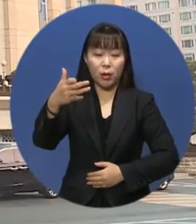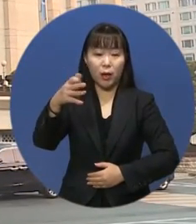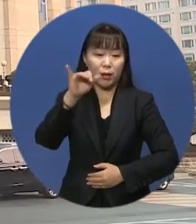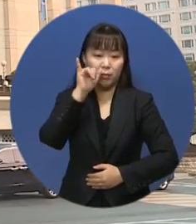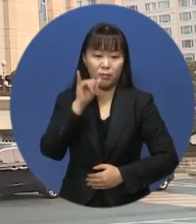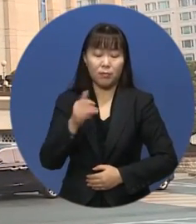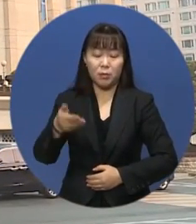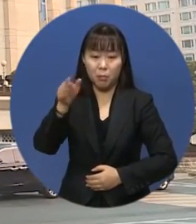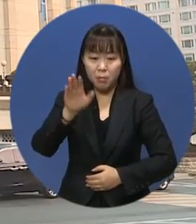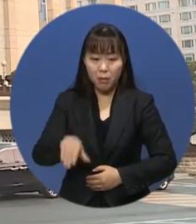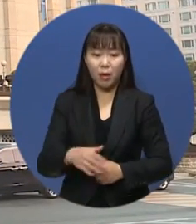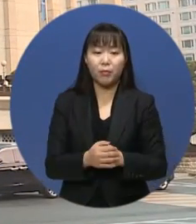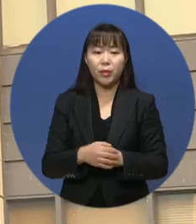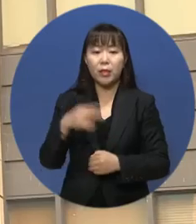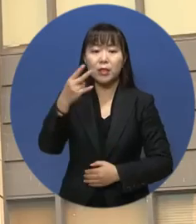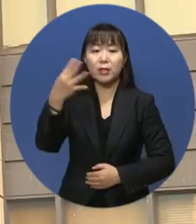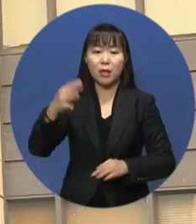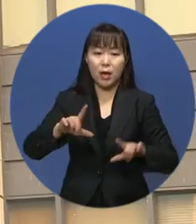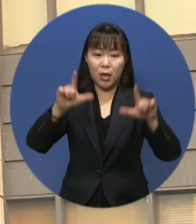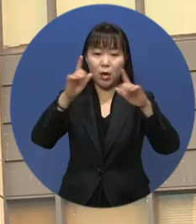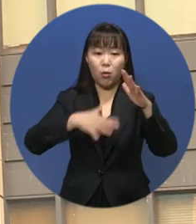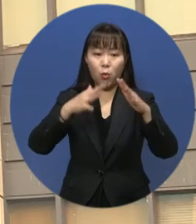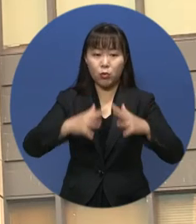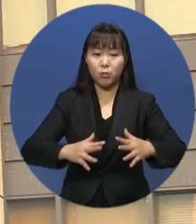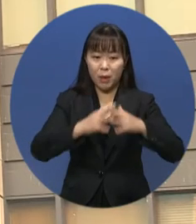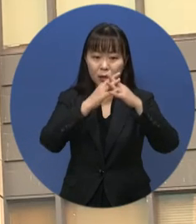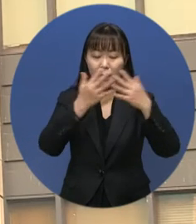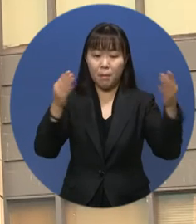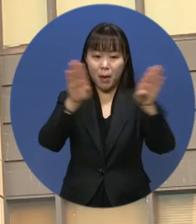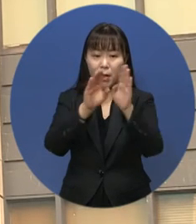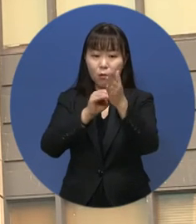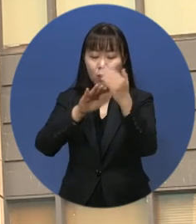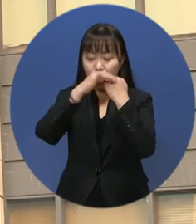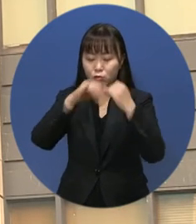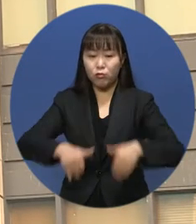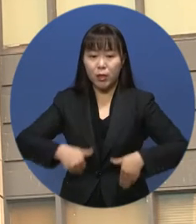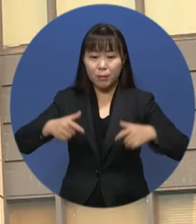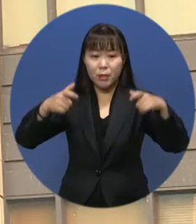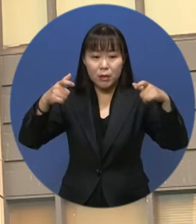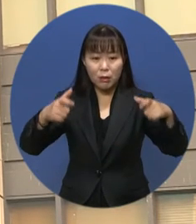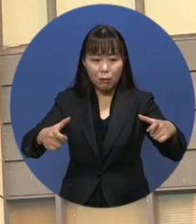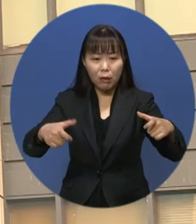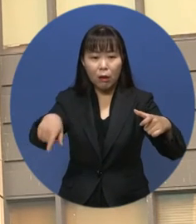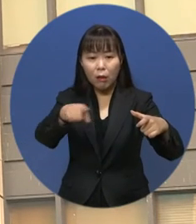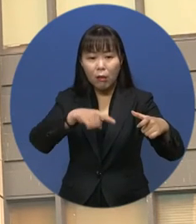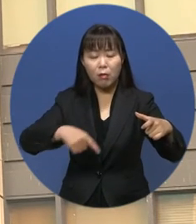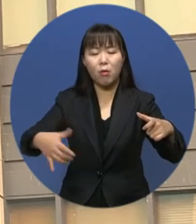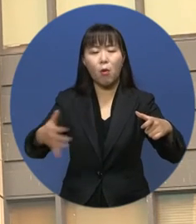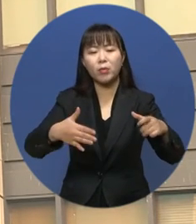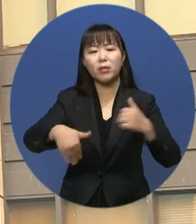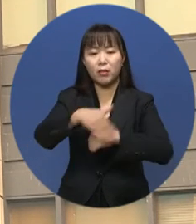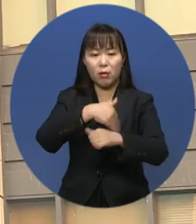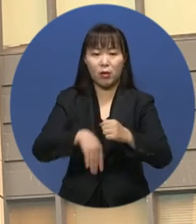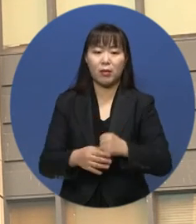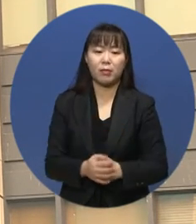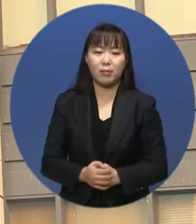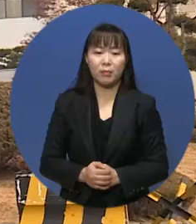두고 있으나 2004년 공주방송국 폐쇄 이후 충남 지역에는 지역 방송국이 없는